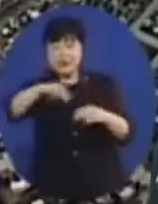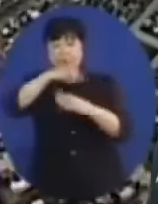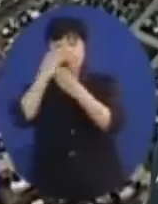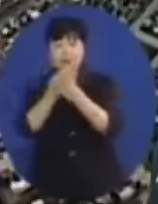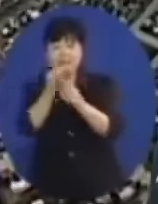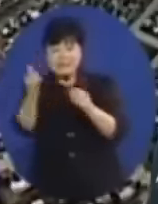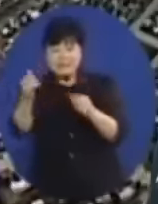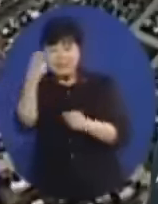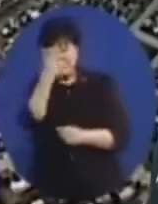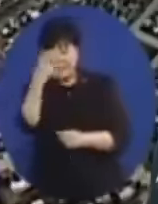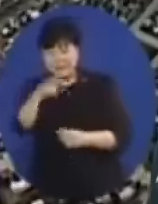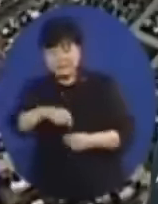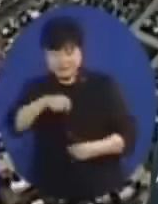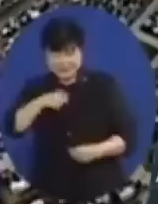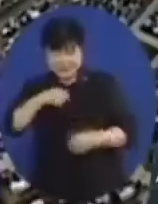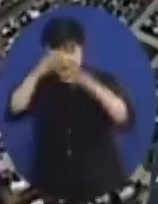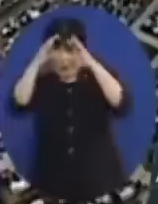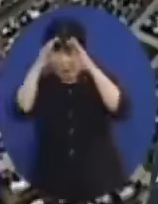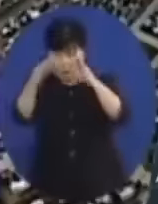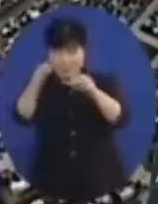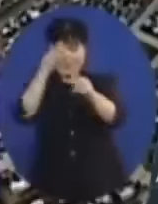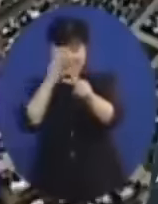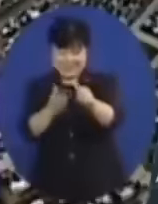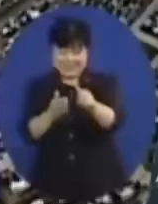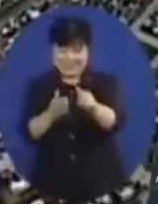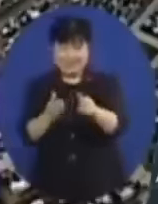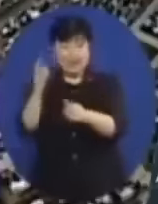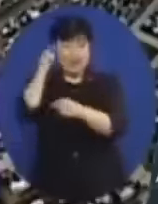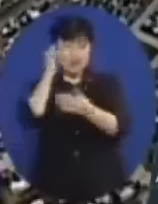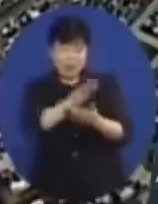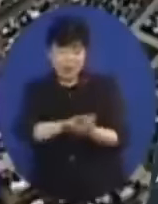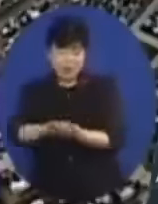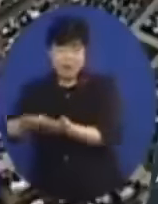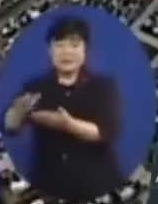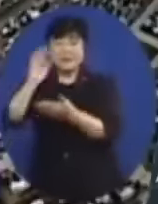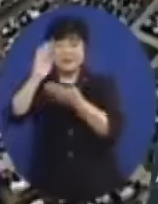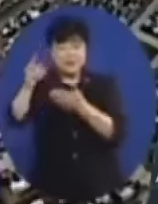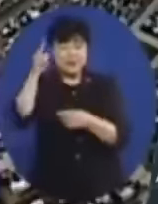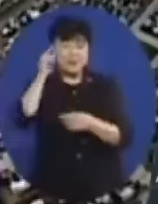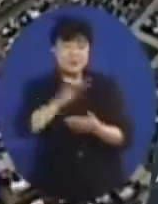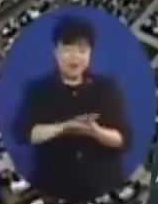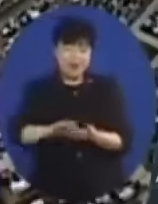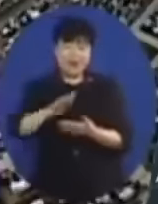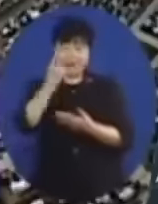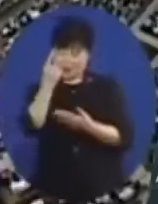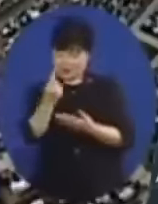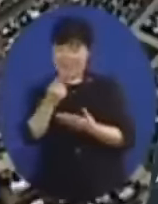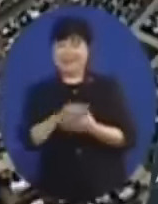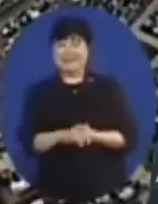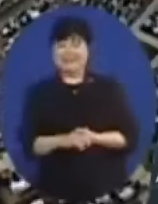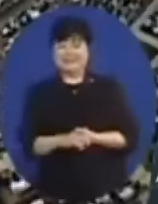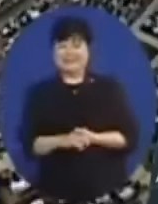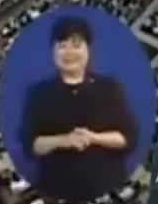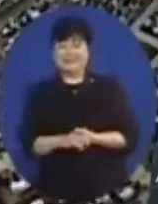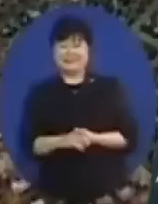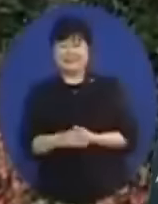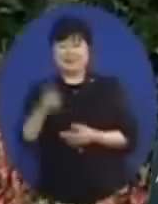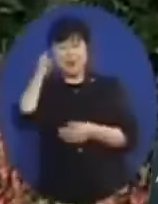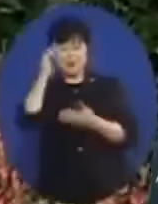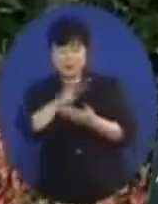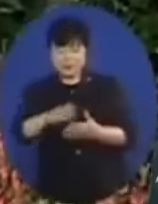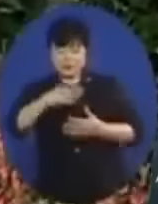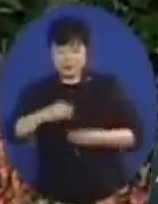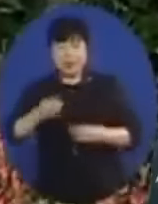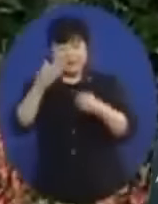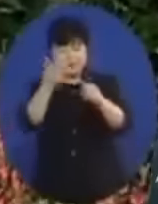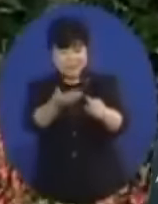사람을 살피고 정직한 자를 볼지어다 모든 화평한 자의 미래는 평안이로다. 화평한 자는 평안이 있다고